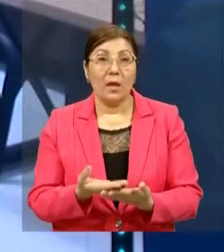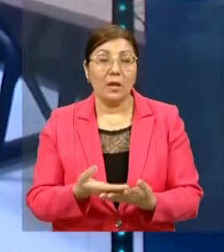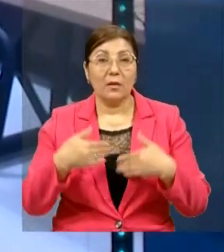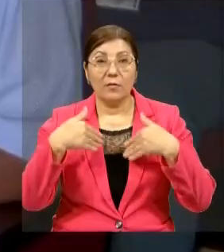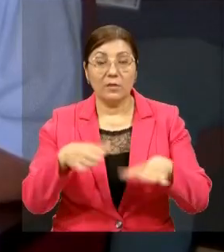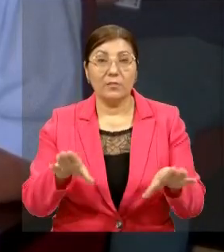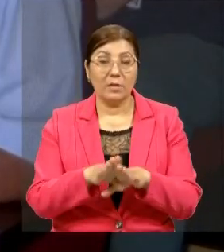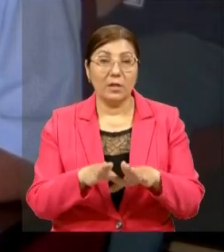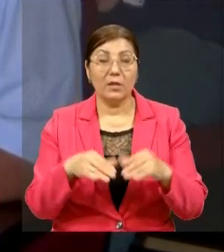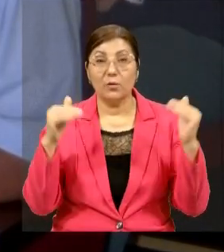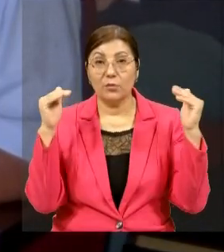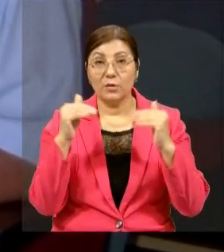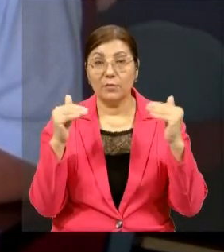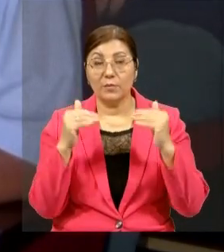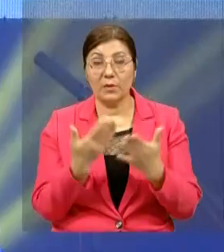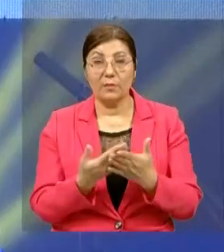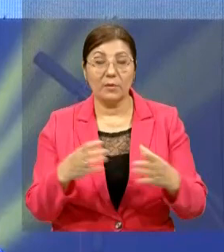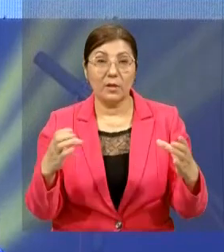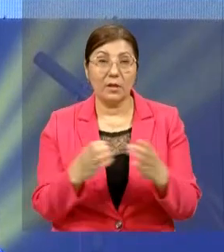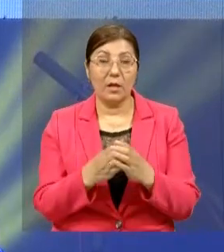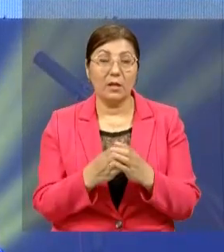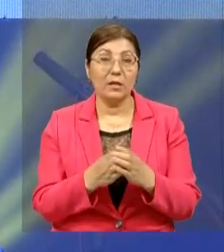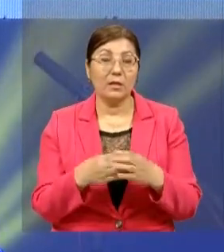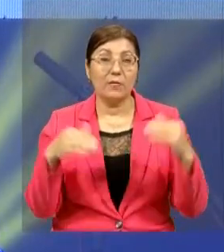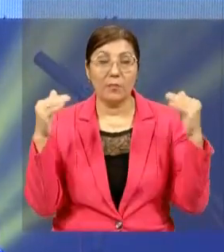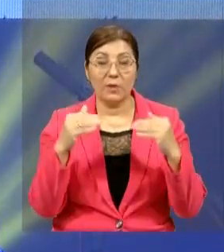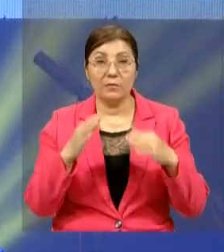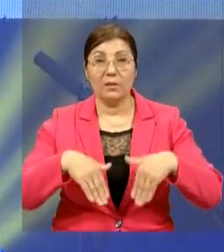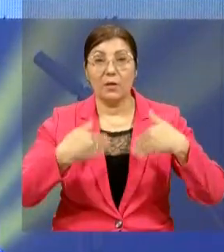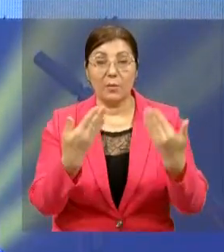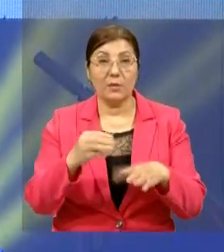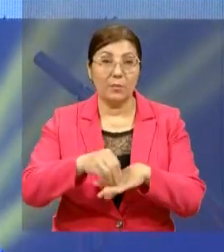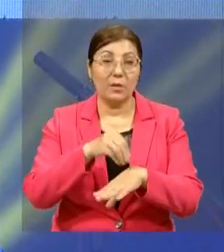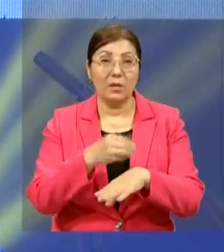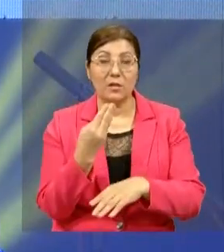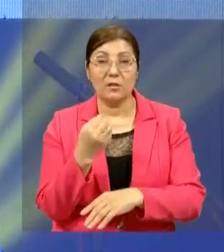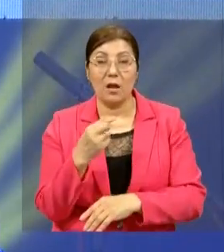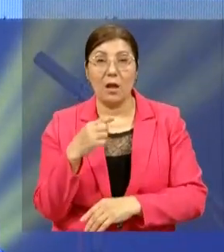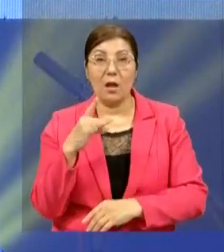выпускниками этого учебного заведения коллектив вза с юбилеем поздравил ам обла Аха